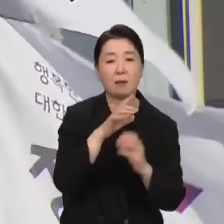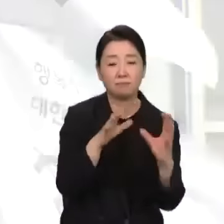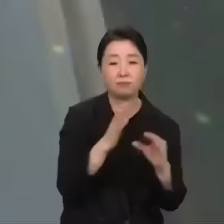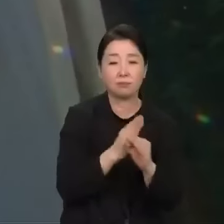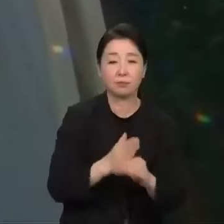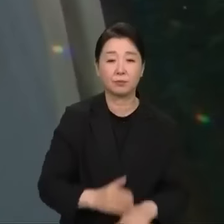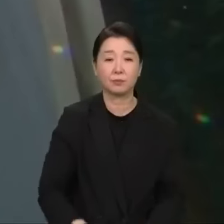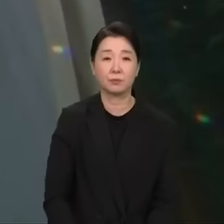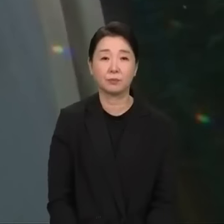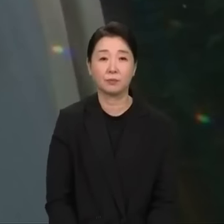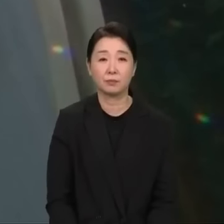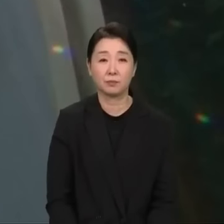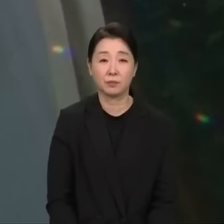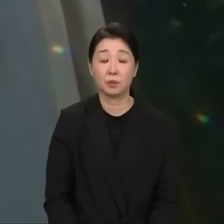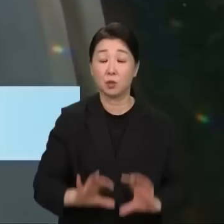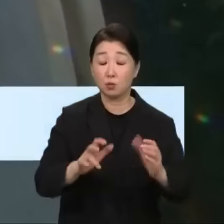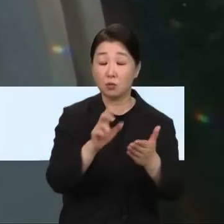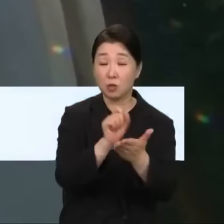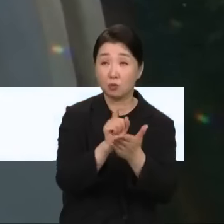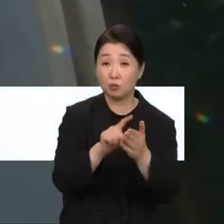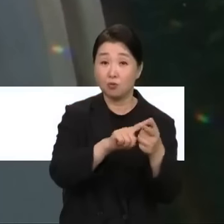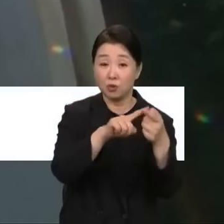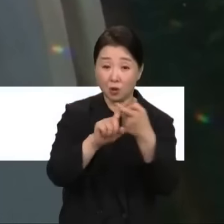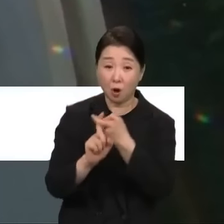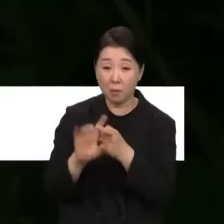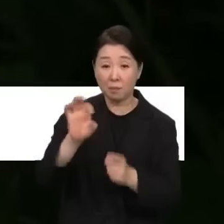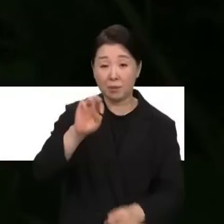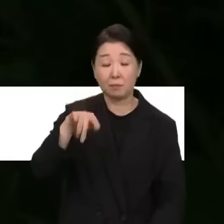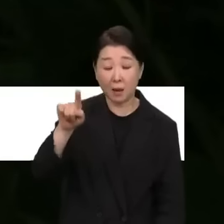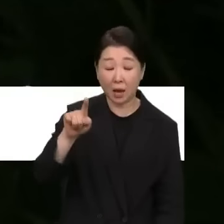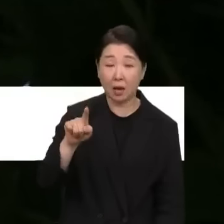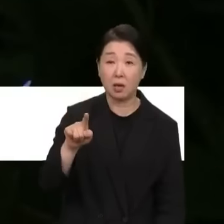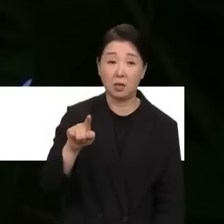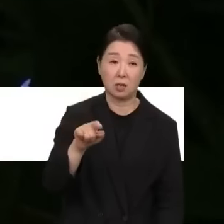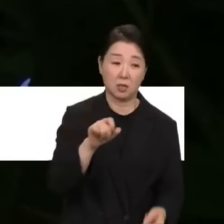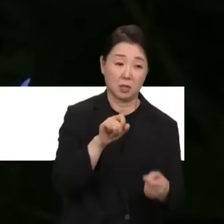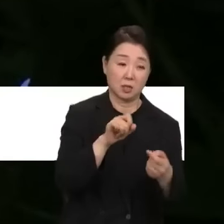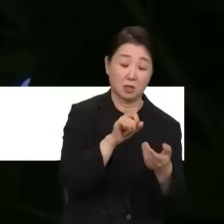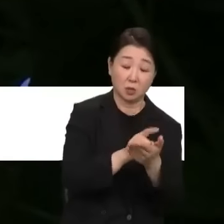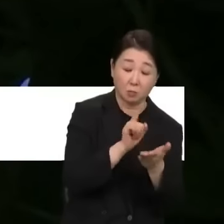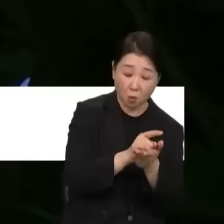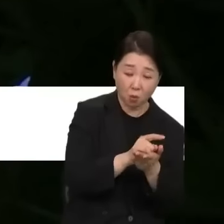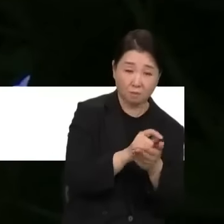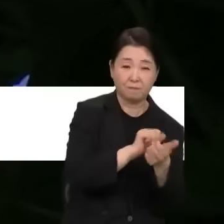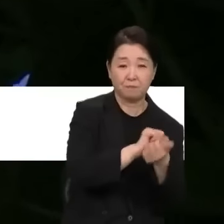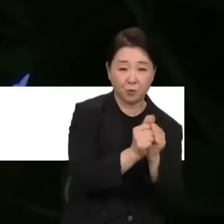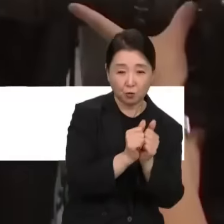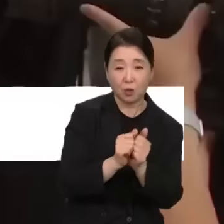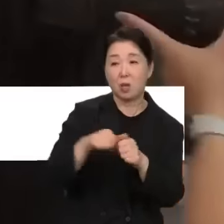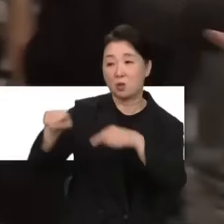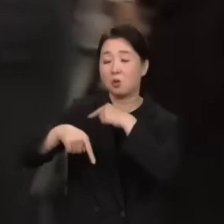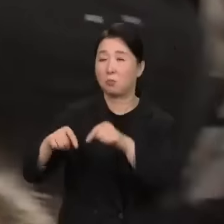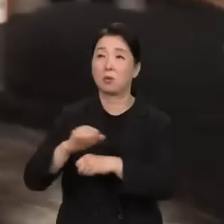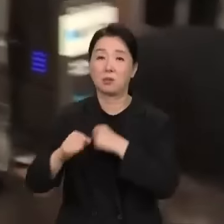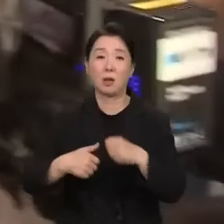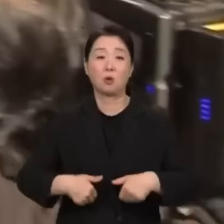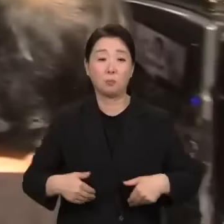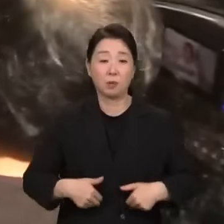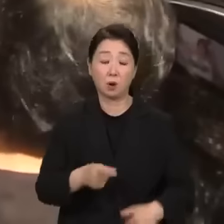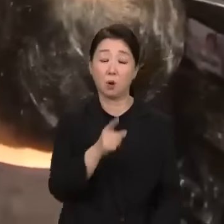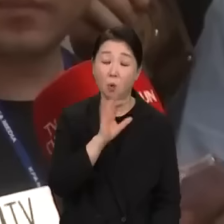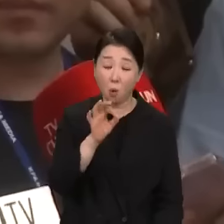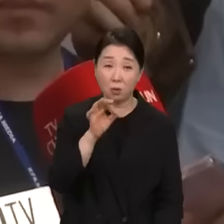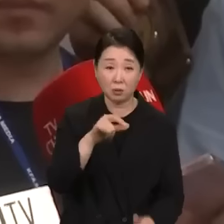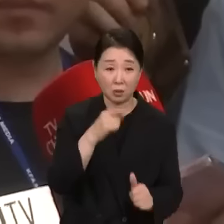이어집니다. 국제축구연맹 FIFA는 스포츠가 정치로부터 자유로워야 한다는 원칙을 내세우고 있는데 홍명보 감독